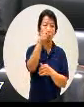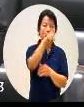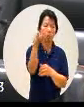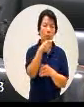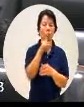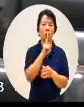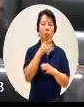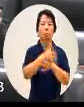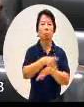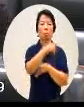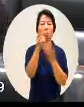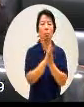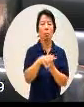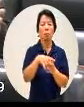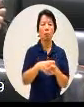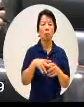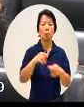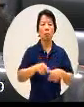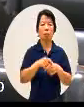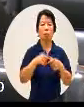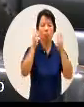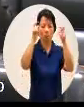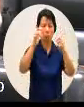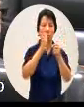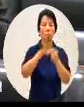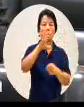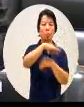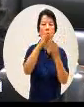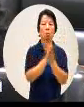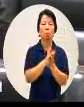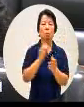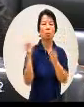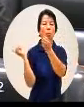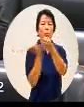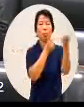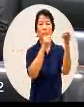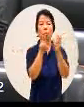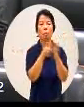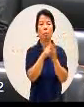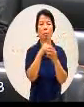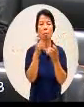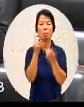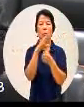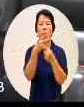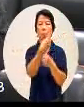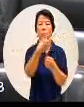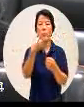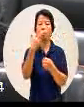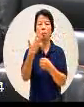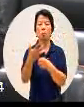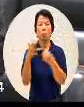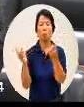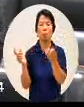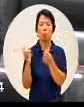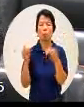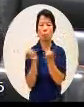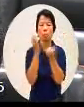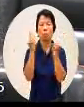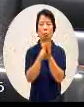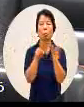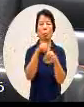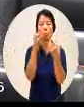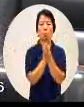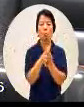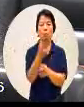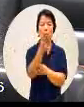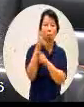是什麼是雄中棒球隊的學生當年是全國冠軍當228發生的時候他拿起球棒拿起